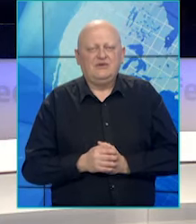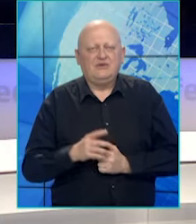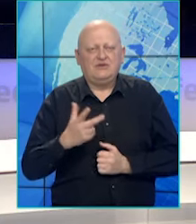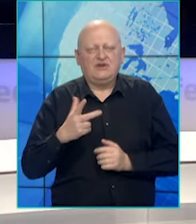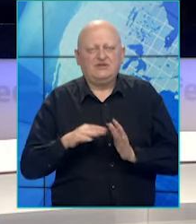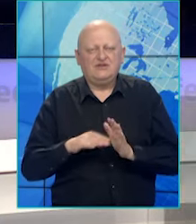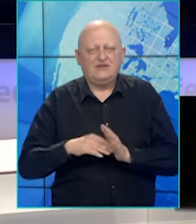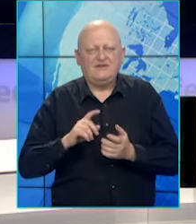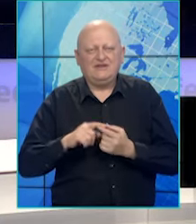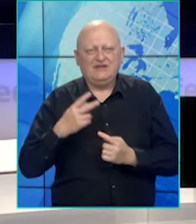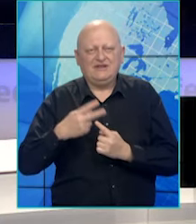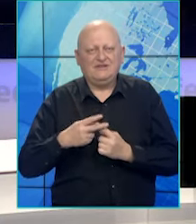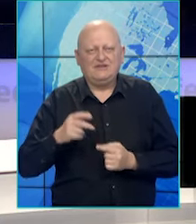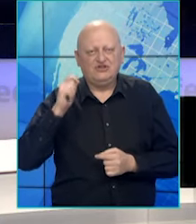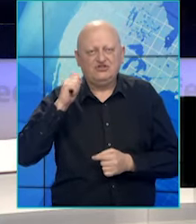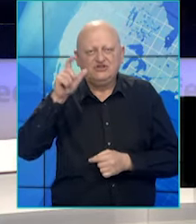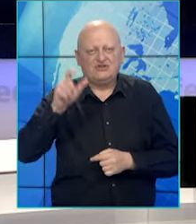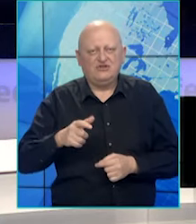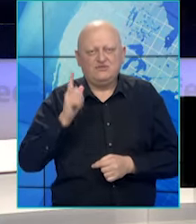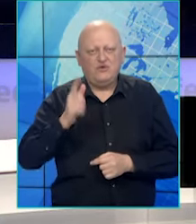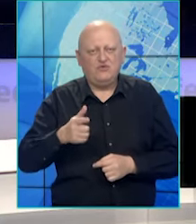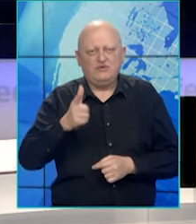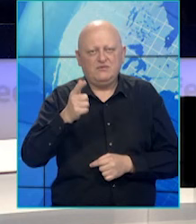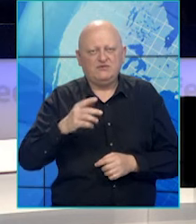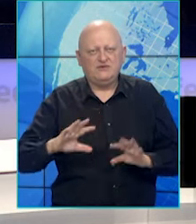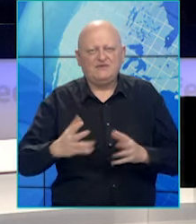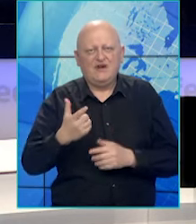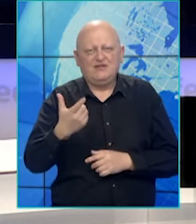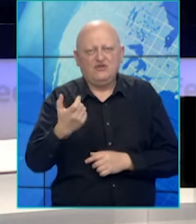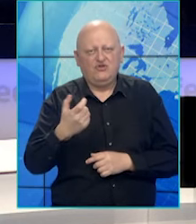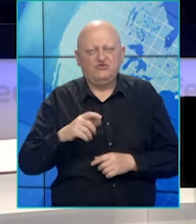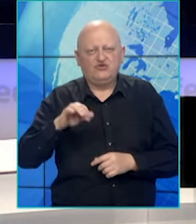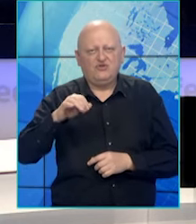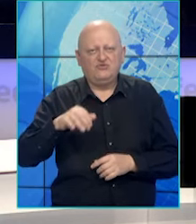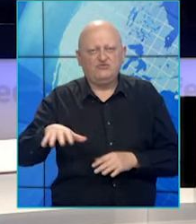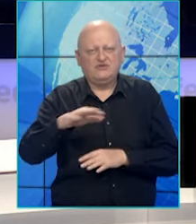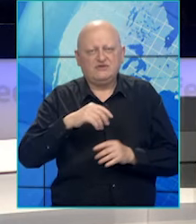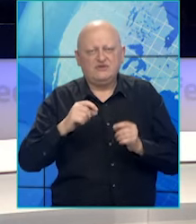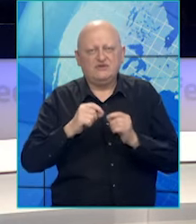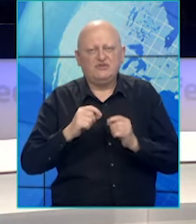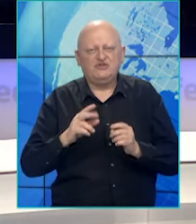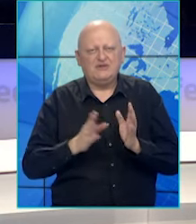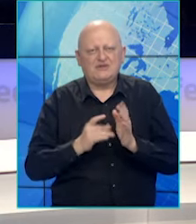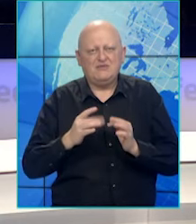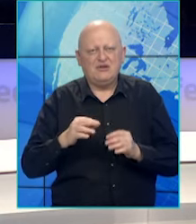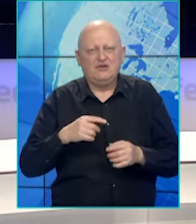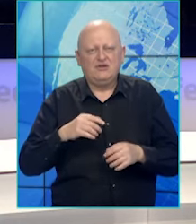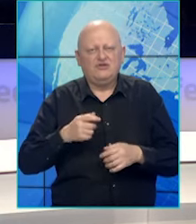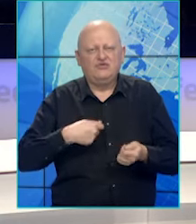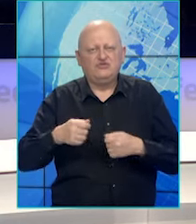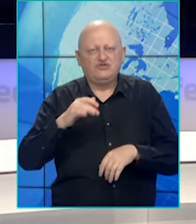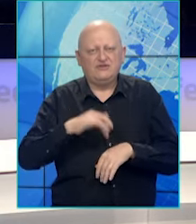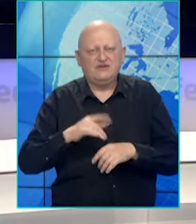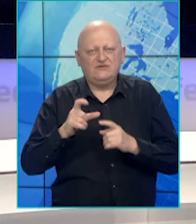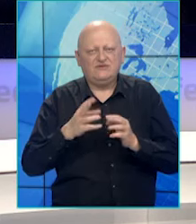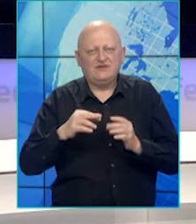Ovo je treći dnevnik federalne televizije. Ženska osoba je ubijena pucnjima iz vatrenog oružja u tuzlanskom naselju Brčanska Malta.